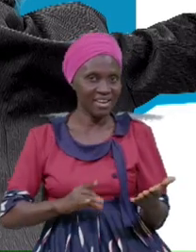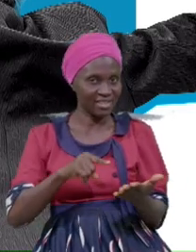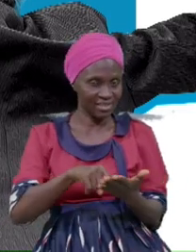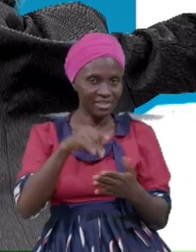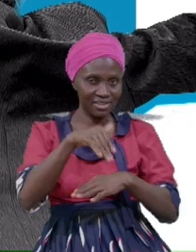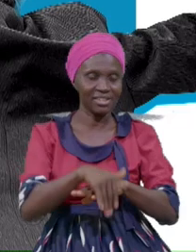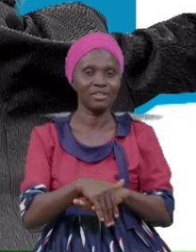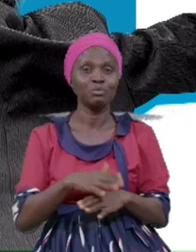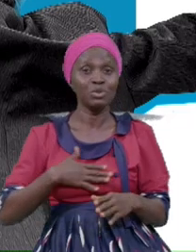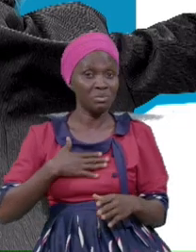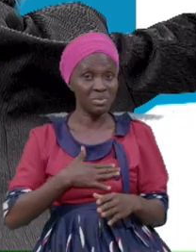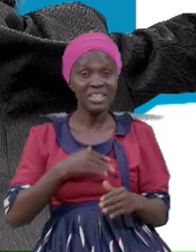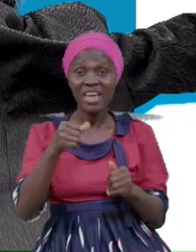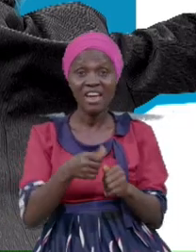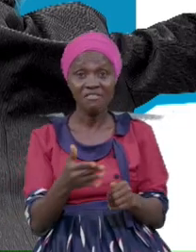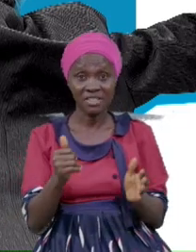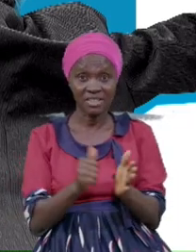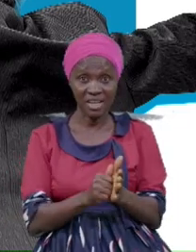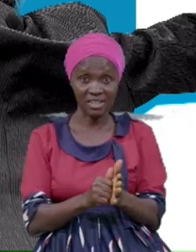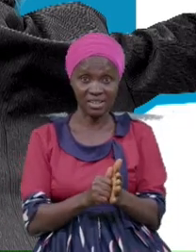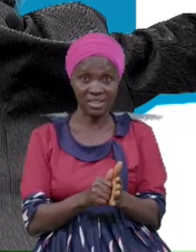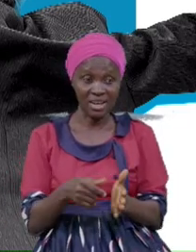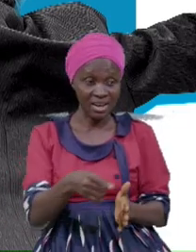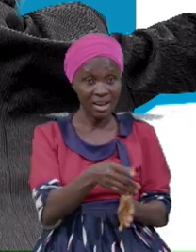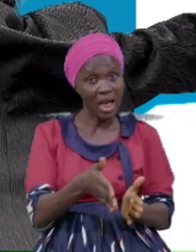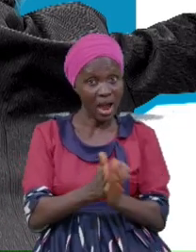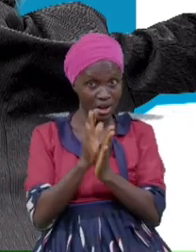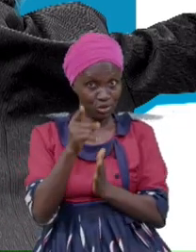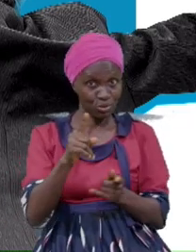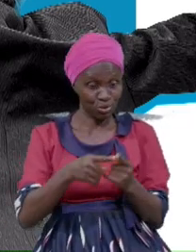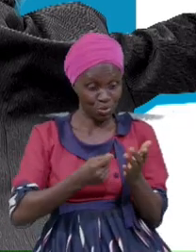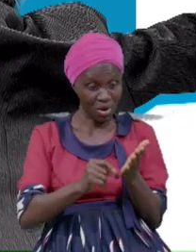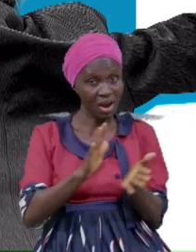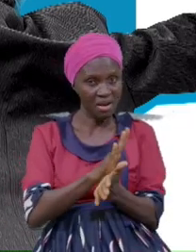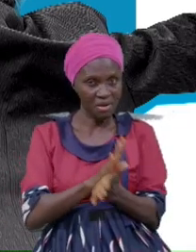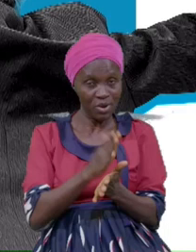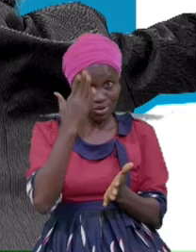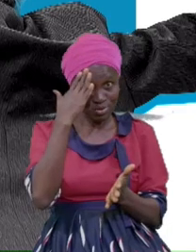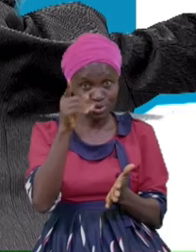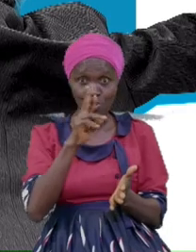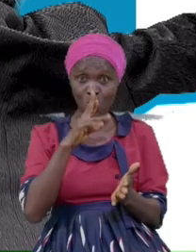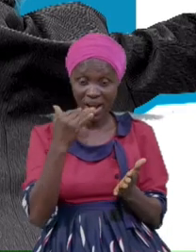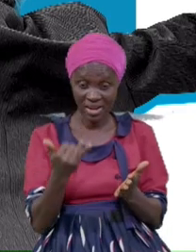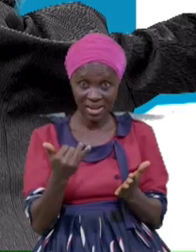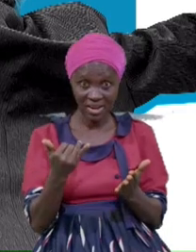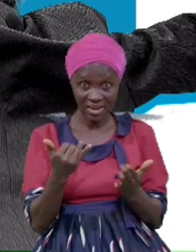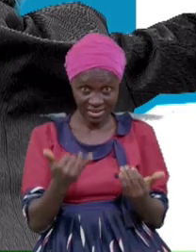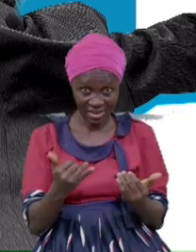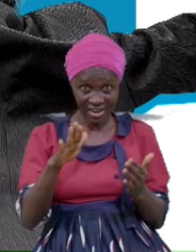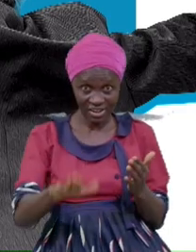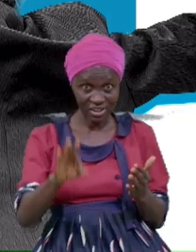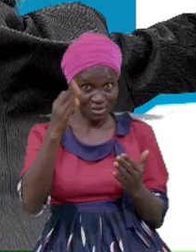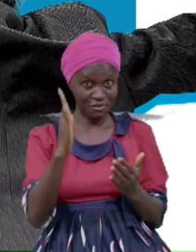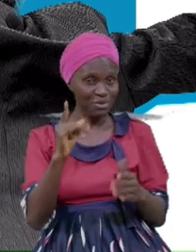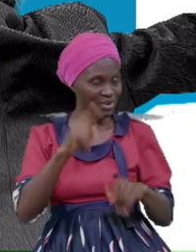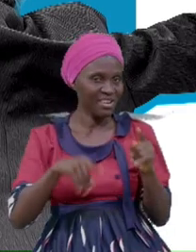Soyez libre de donner tout ce qu'on vous donne. Demande, vous êtes enfant de Dieu. Vous ne pouvez plus mentir et donner